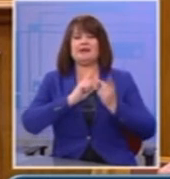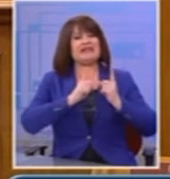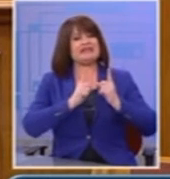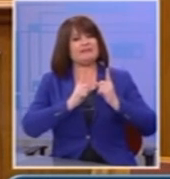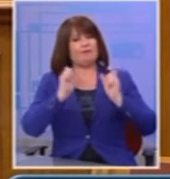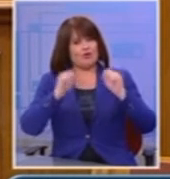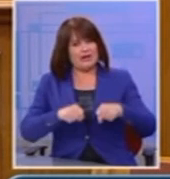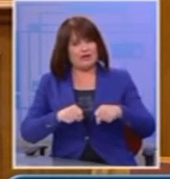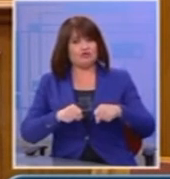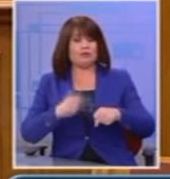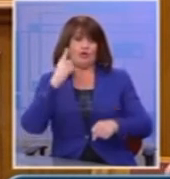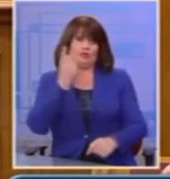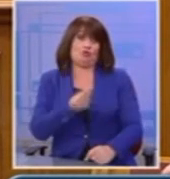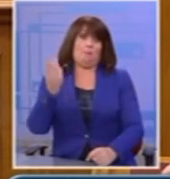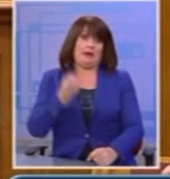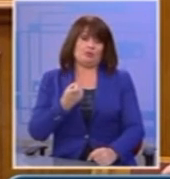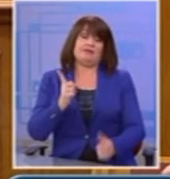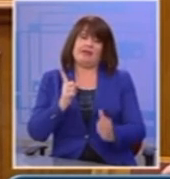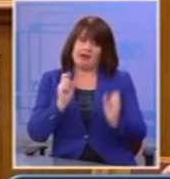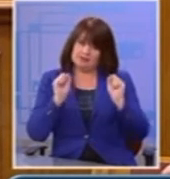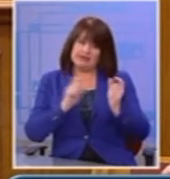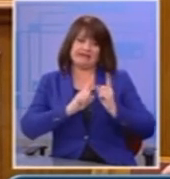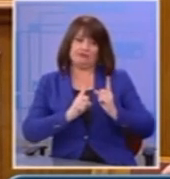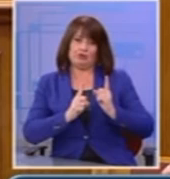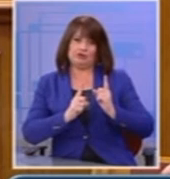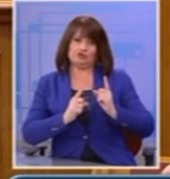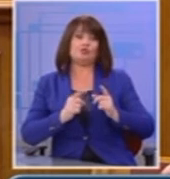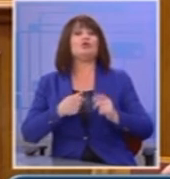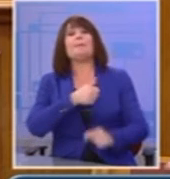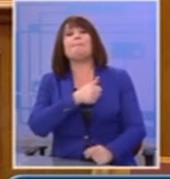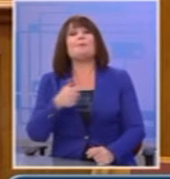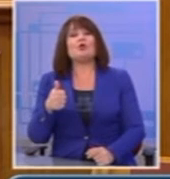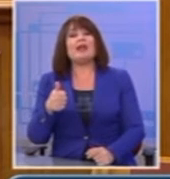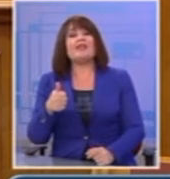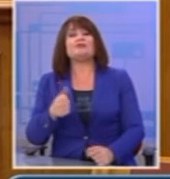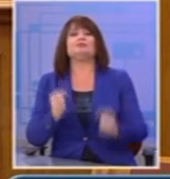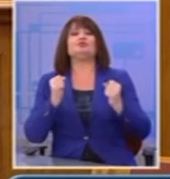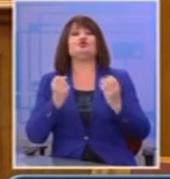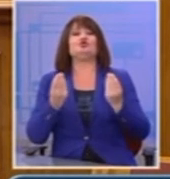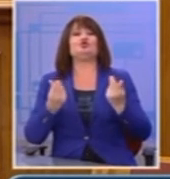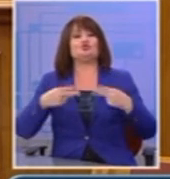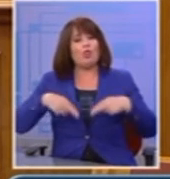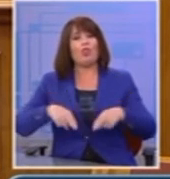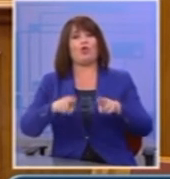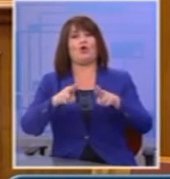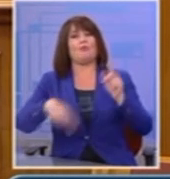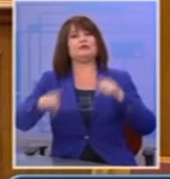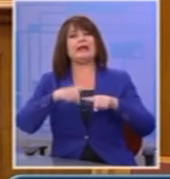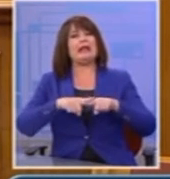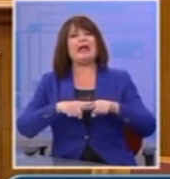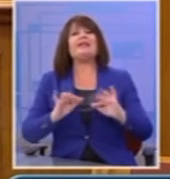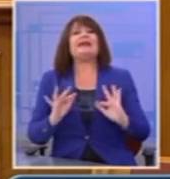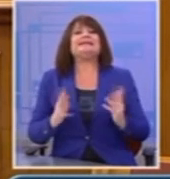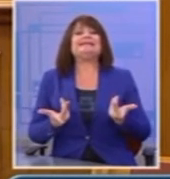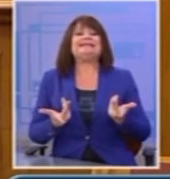πιστεύω, στη συντριπτική μας πλειοψηφία ότι ο μοναδικός ασφαλής δρόμος που υπάρχει για την Ελλάδα